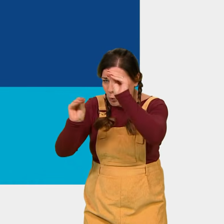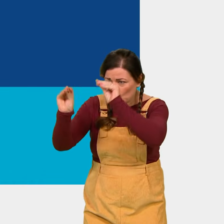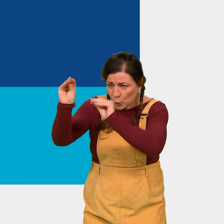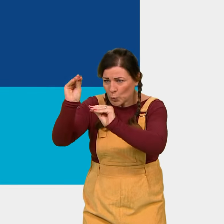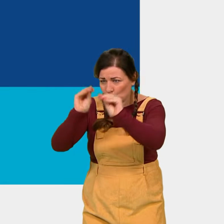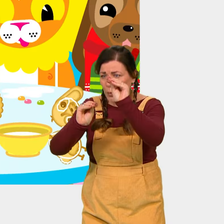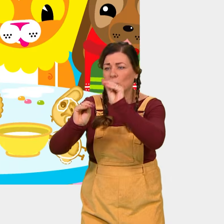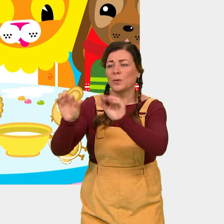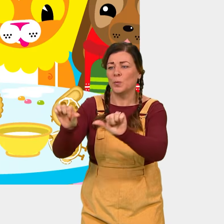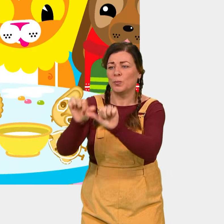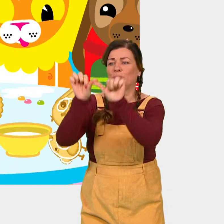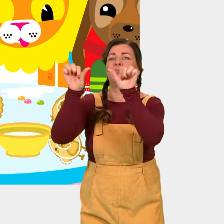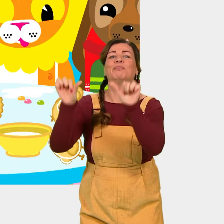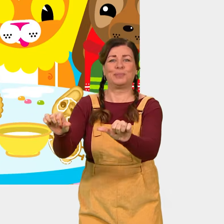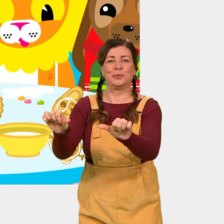at ei gilydd.